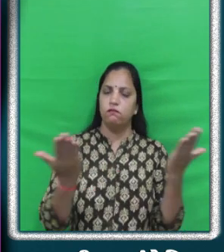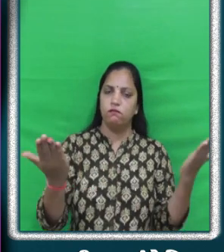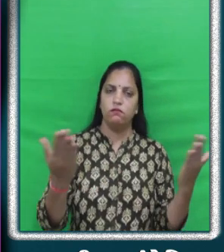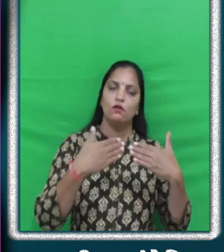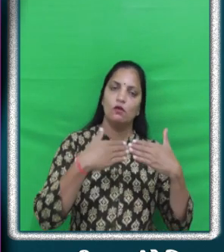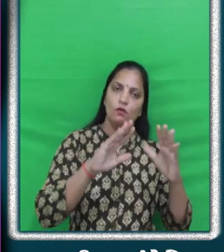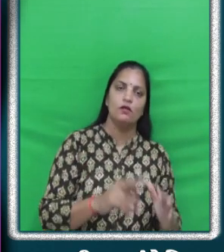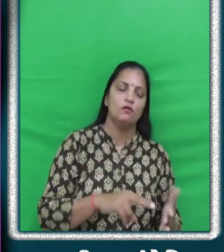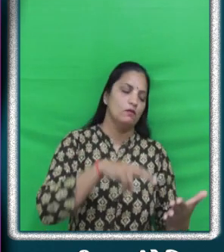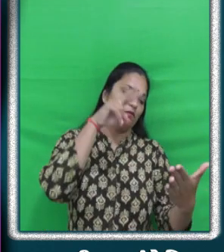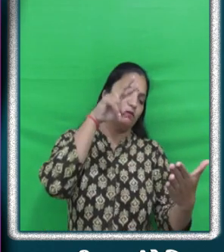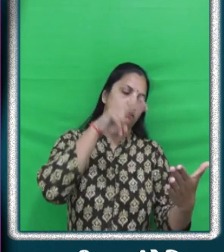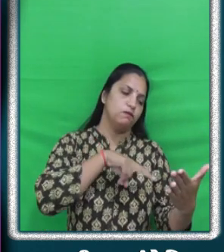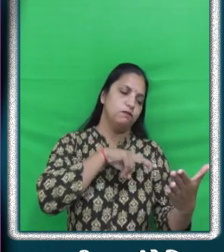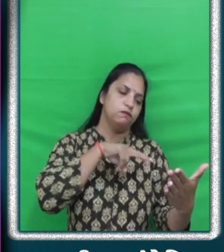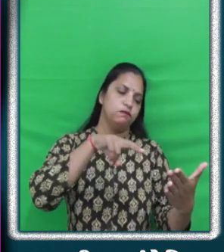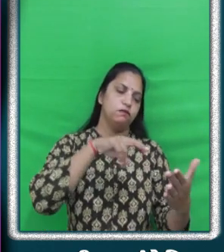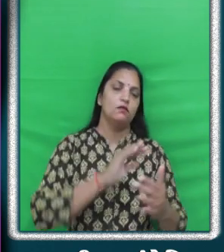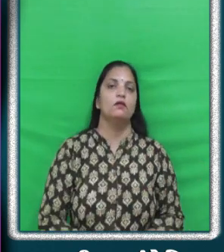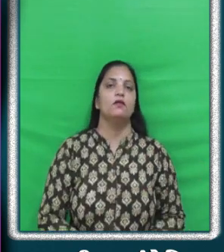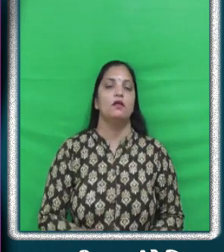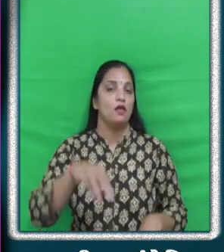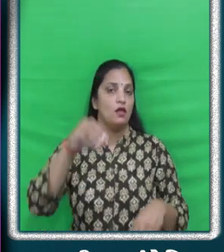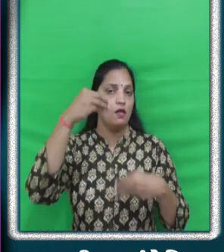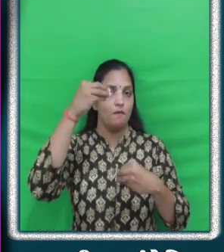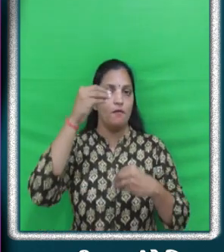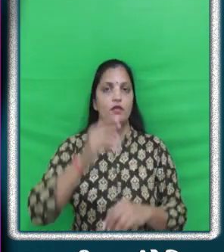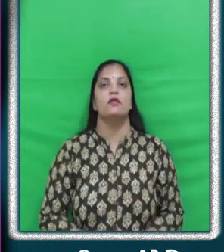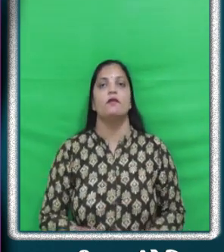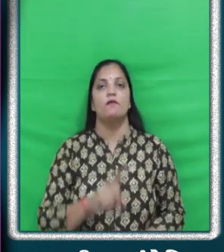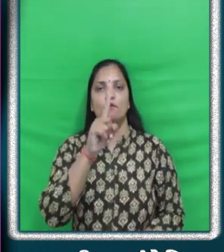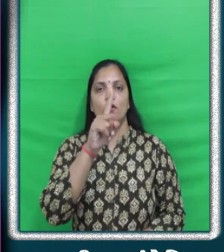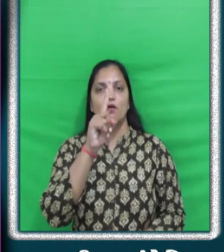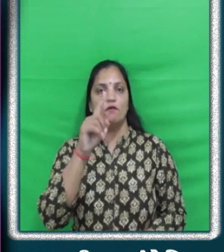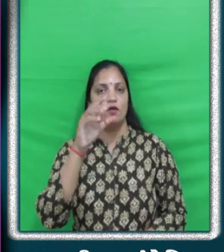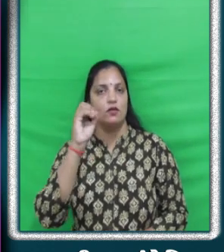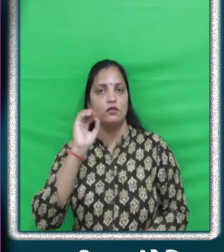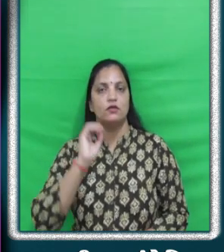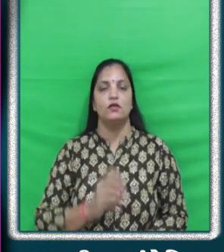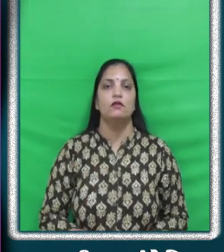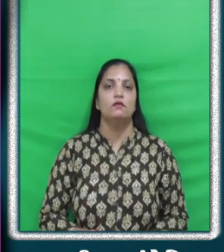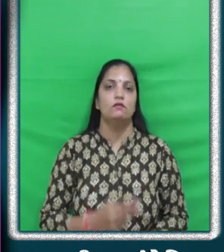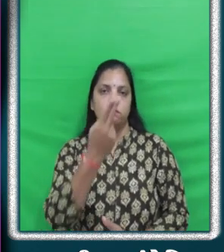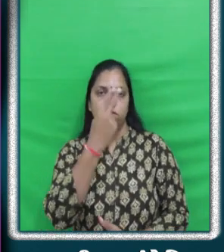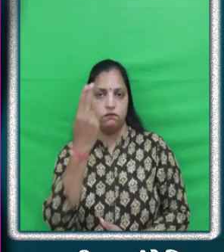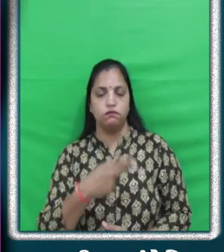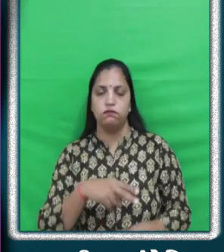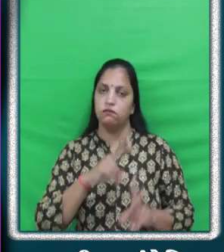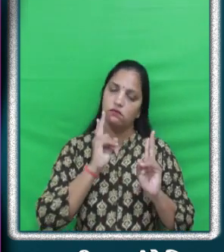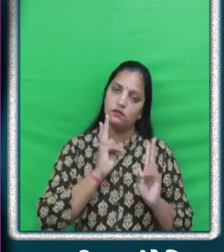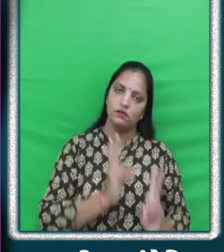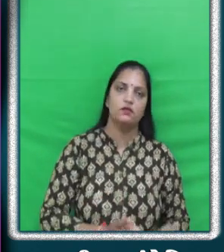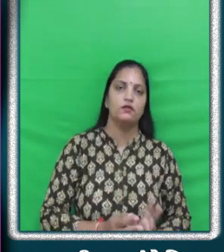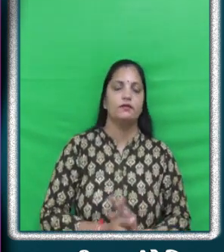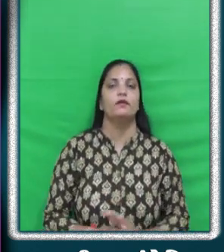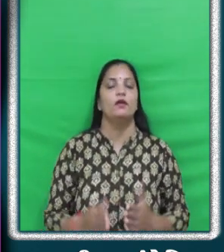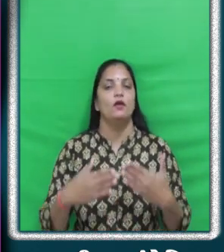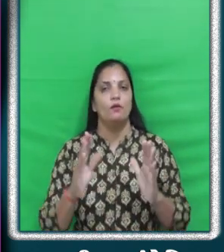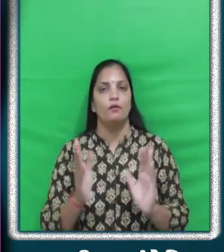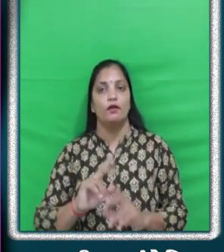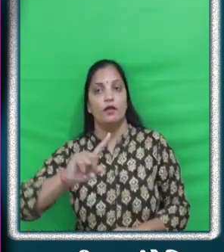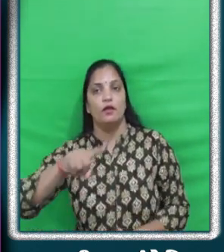ખોલે અને તેને નોટિસ કરે. પાઠ્યપુસ્તકમાં પેજ નંબર 110 ઉપર આકૃતિ આવેલી છે, તમારે ખોલવાની